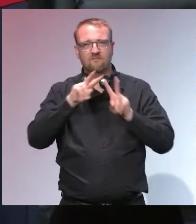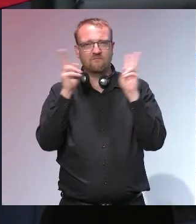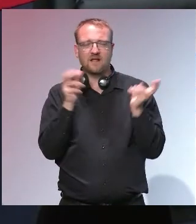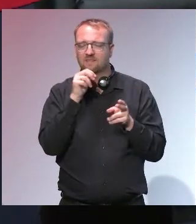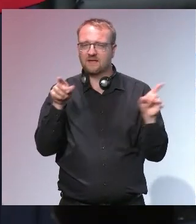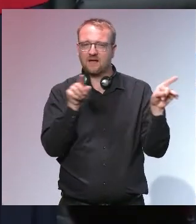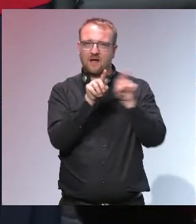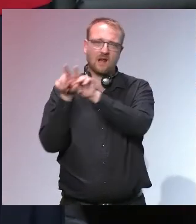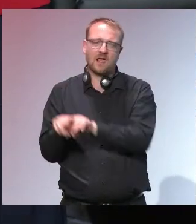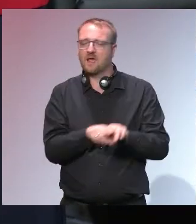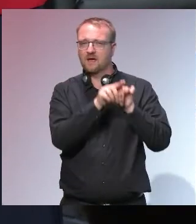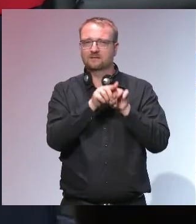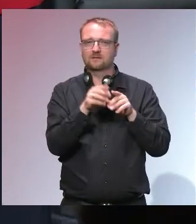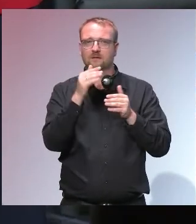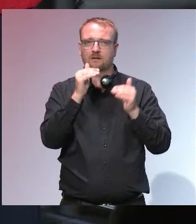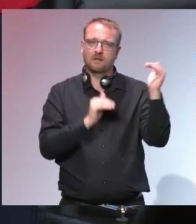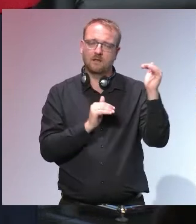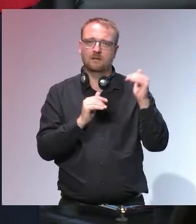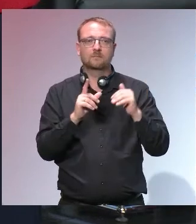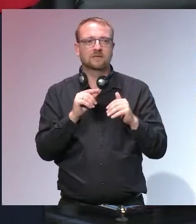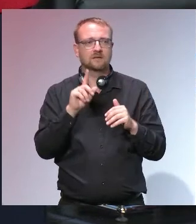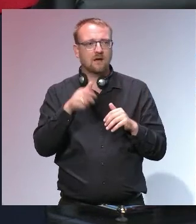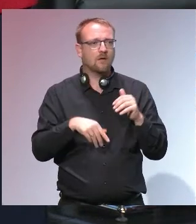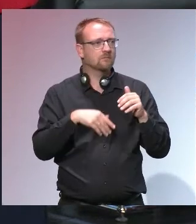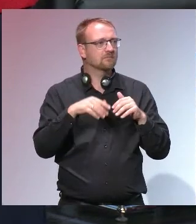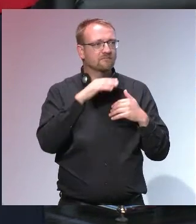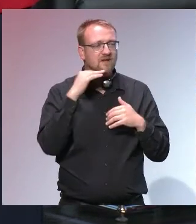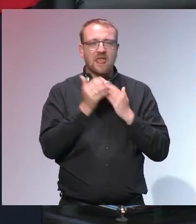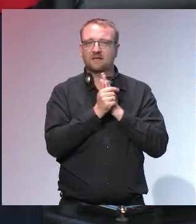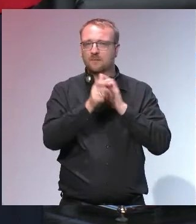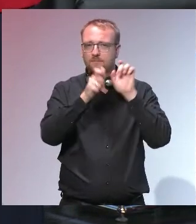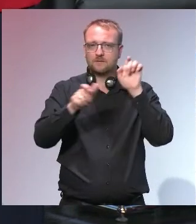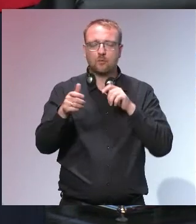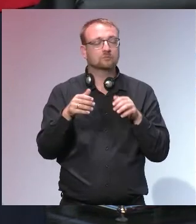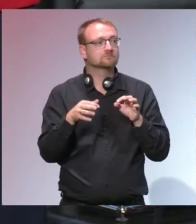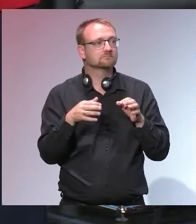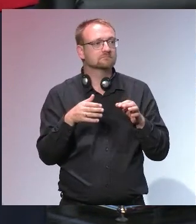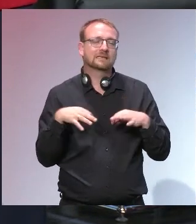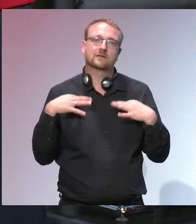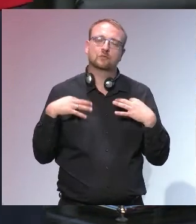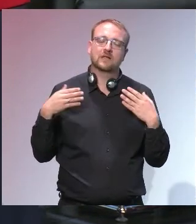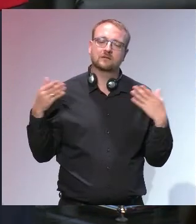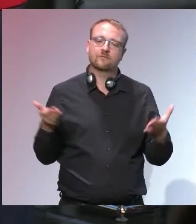wir hier mit ganz vielen Expertinnen und Experten aus dem Bereich Gesundheitsförderung. Was